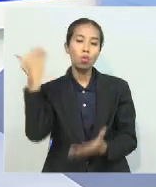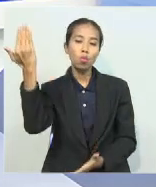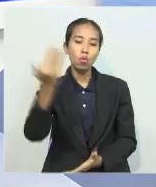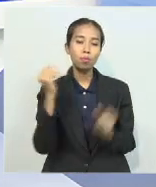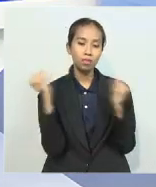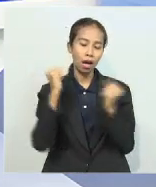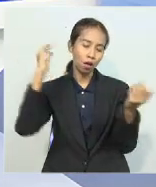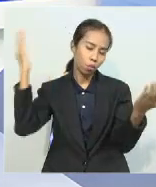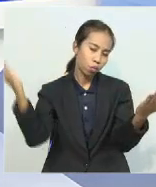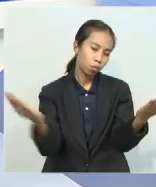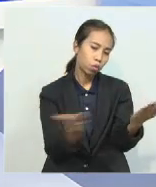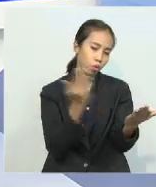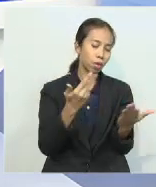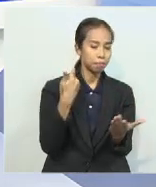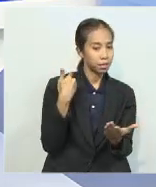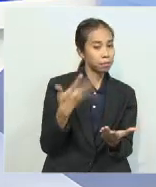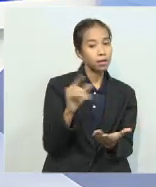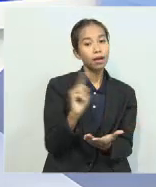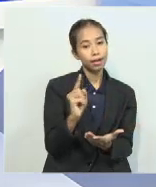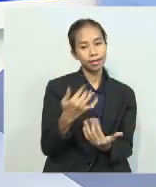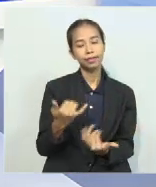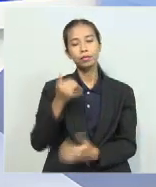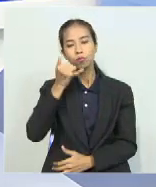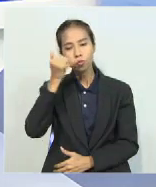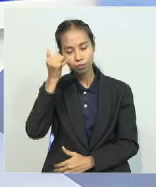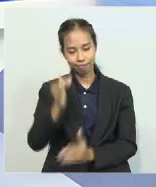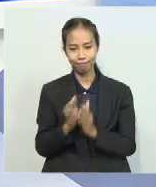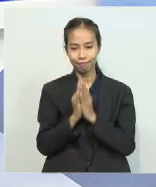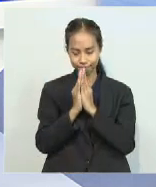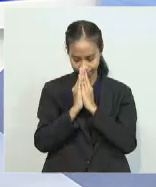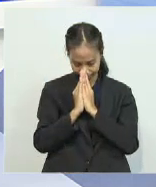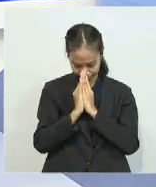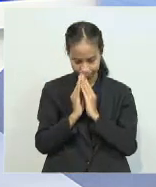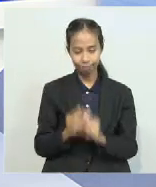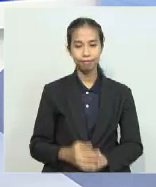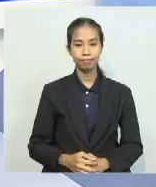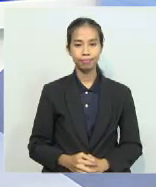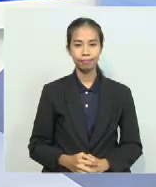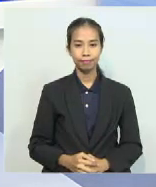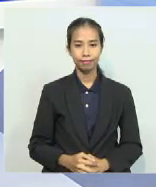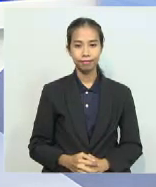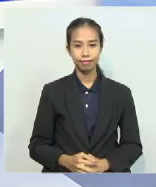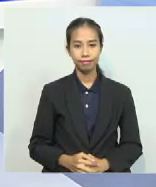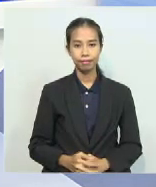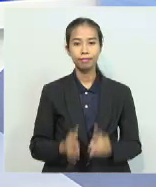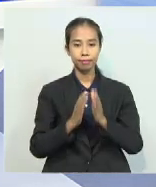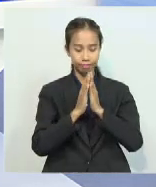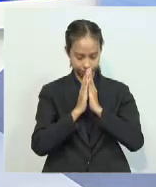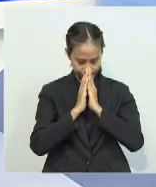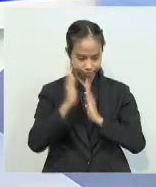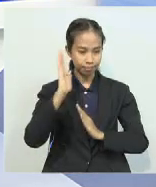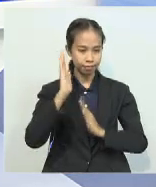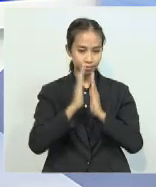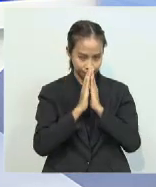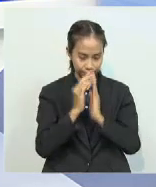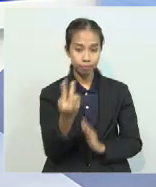พื้นที่ได้มากน้อยแค่ไหนตอนนี้ท่านอยู่ในสายกับเราแล้วนะคะสวัสดีค่ะท่านอธิบดีคะ สวัสดีค่ะ สวัสดี